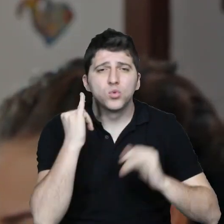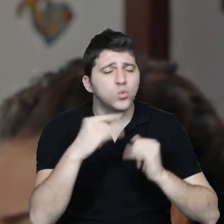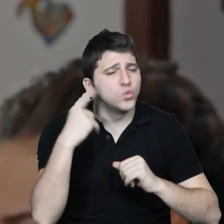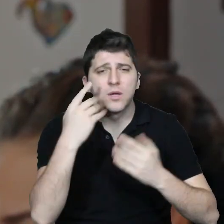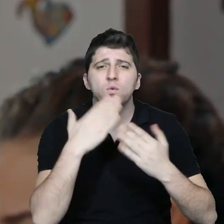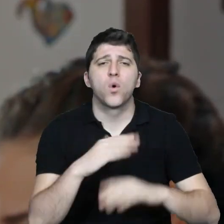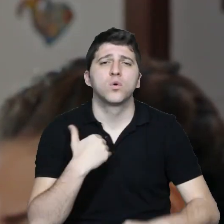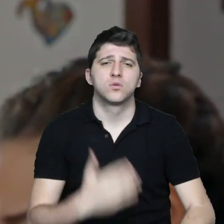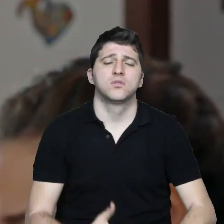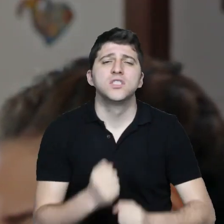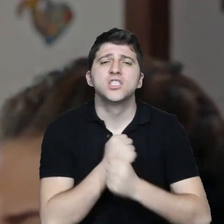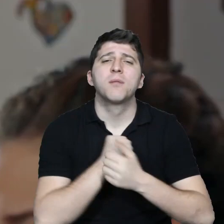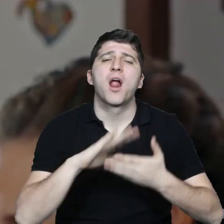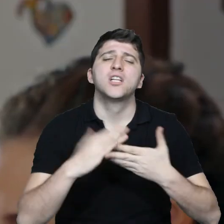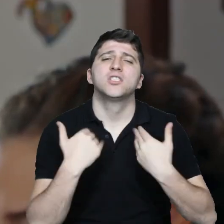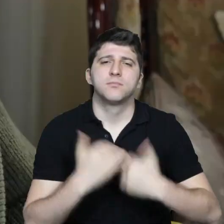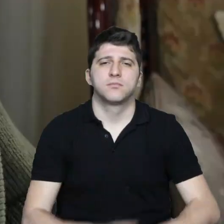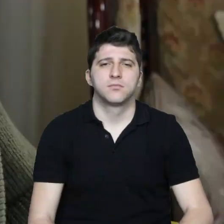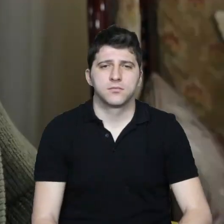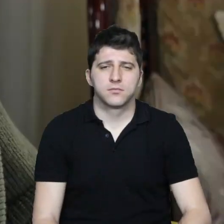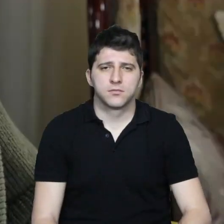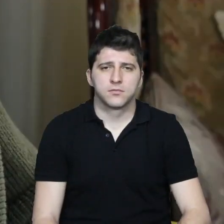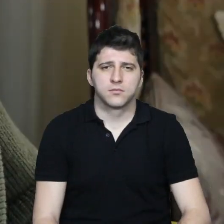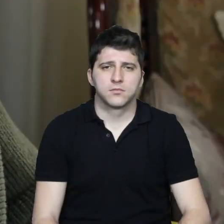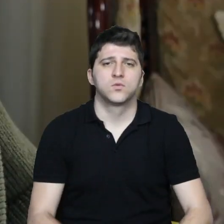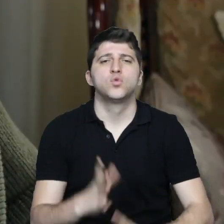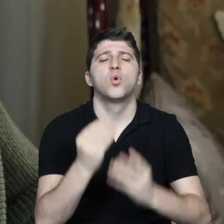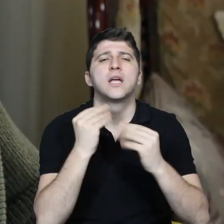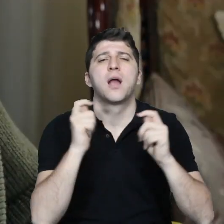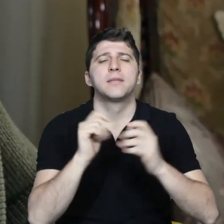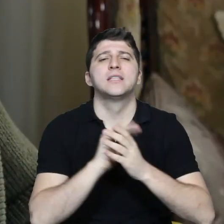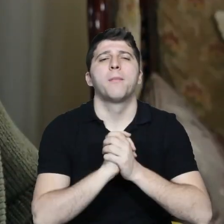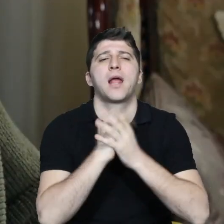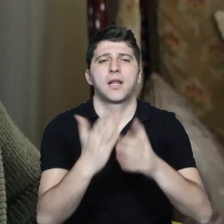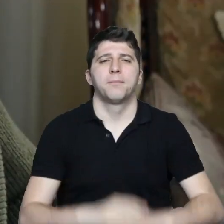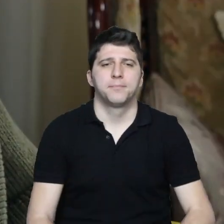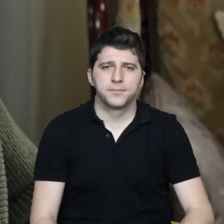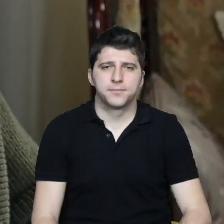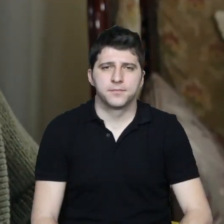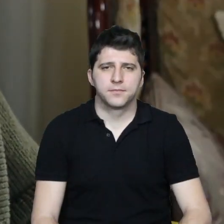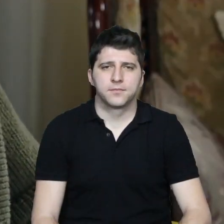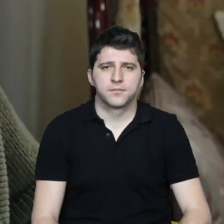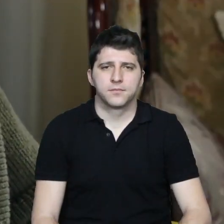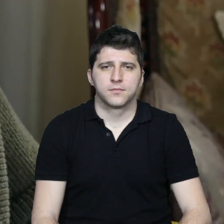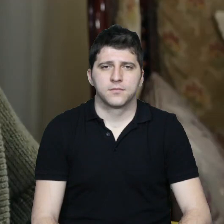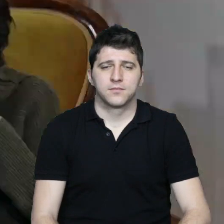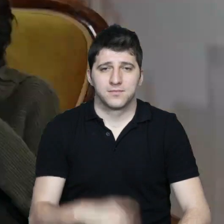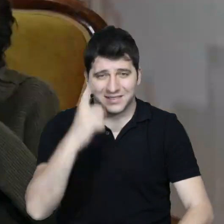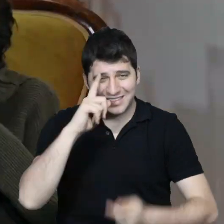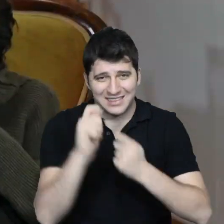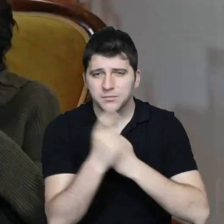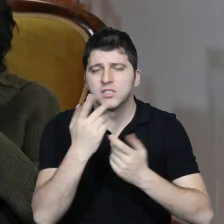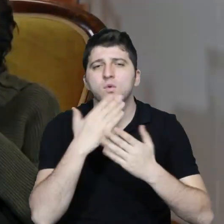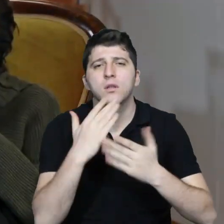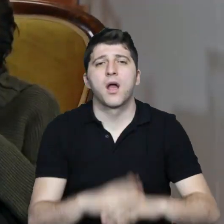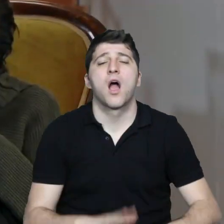bir niyetim yoktu canım arkadaşım ya. Çok iyi yaptın, tebrik ederim. Ortada ikna edilecek bir şey de kalmadı